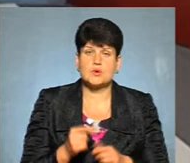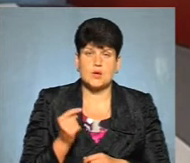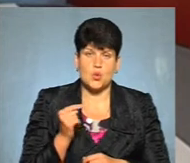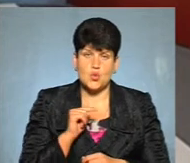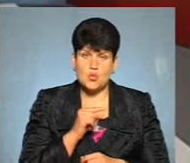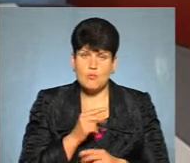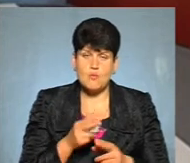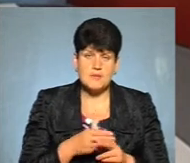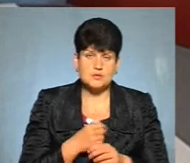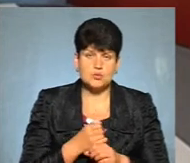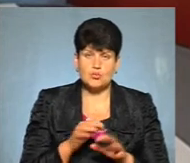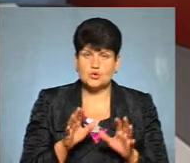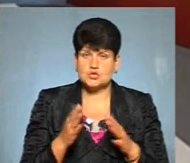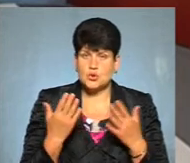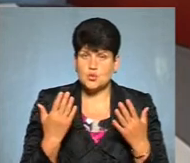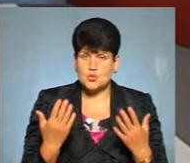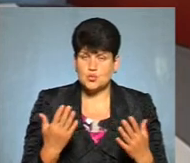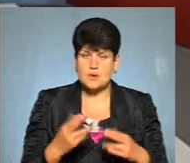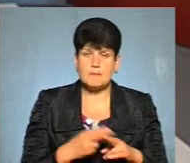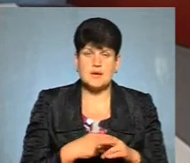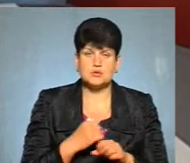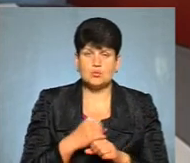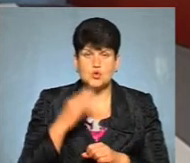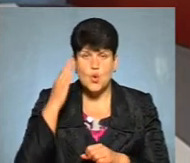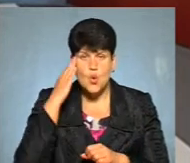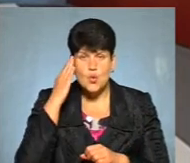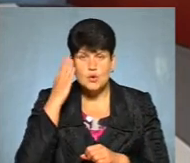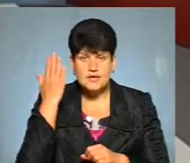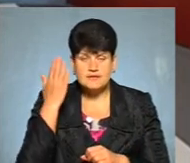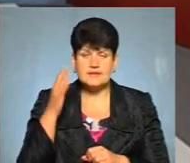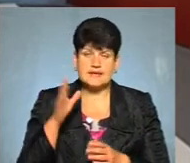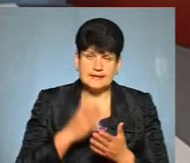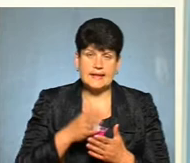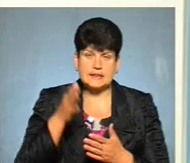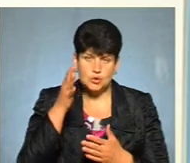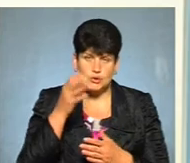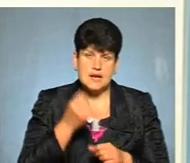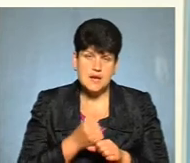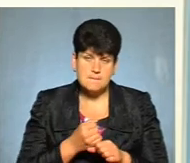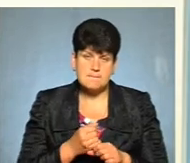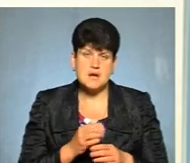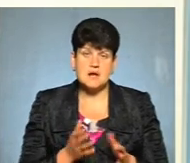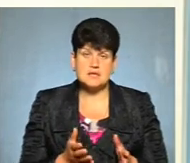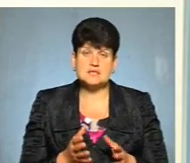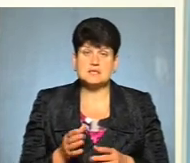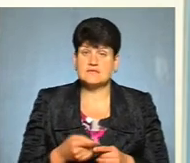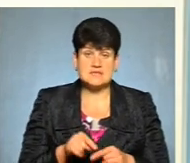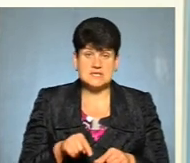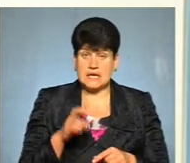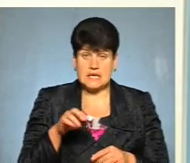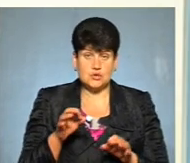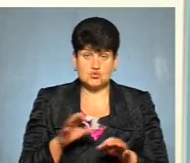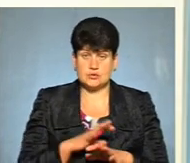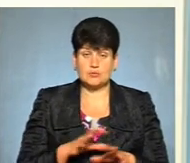Бо без робочих рук, без робочих голів, бо є інтелектуальна праця, є фізична праця, ну нічого в цій країні не буде. Так,